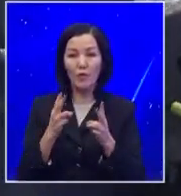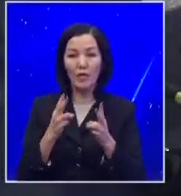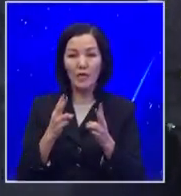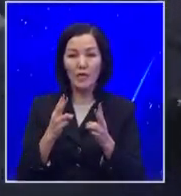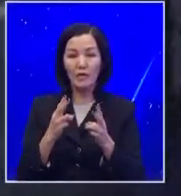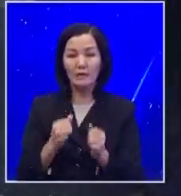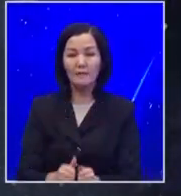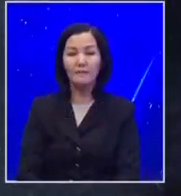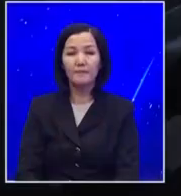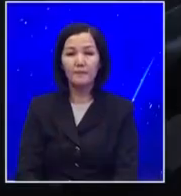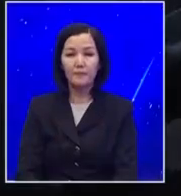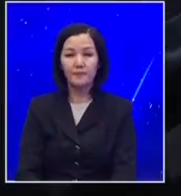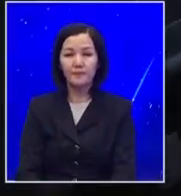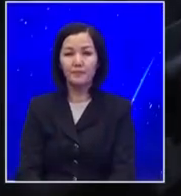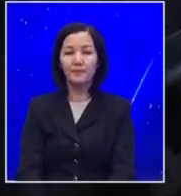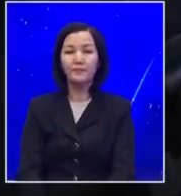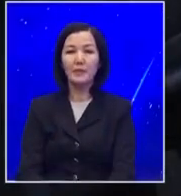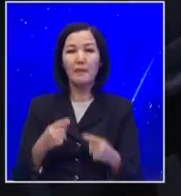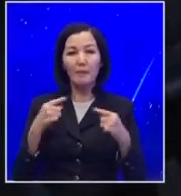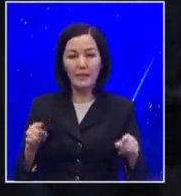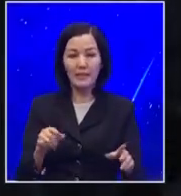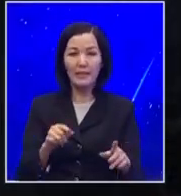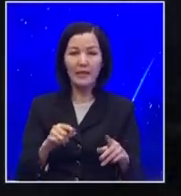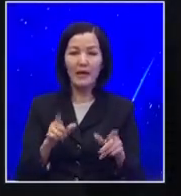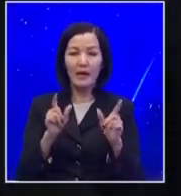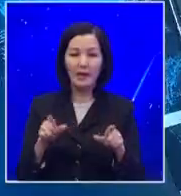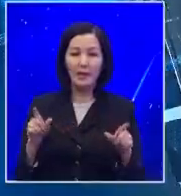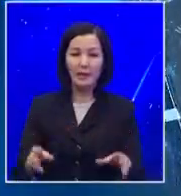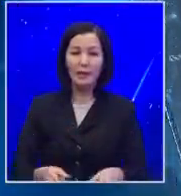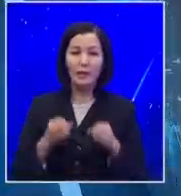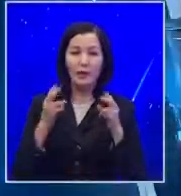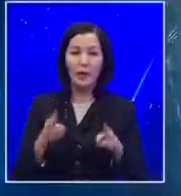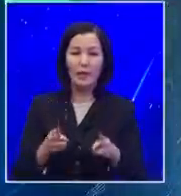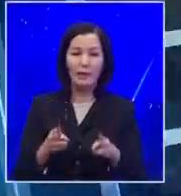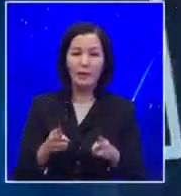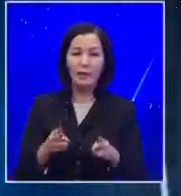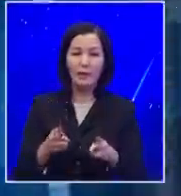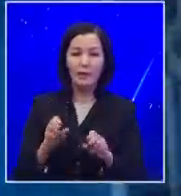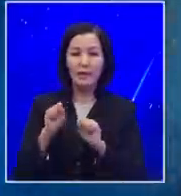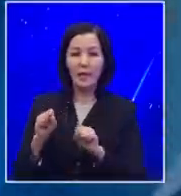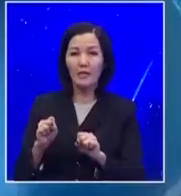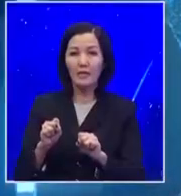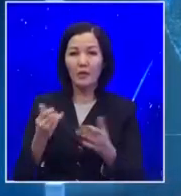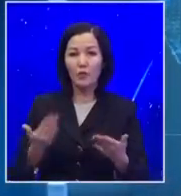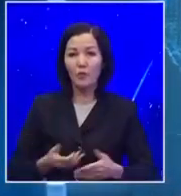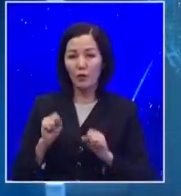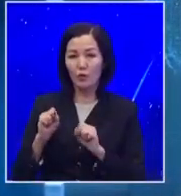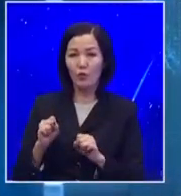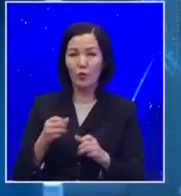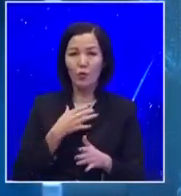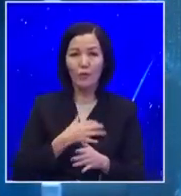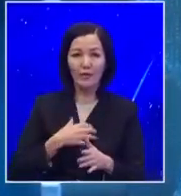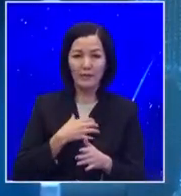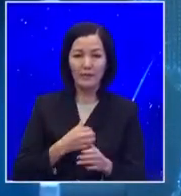ескертпелерді елеусіз қалдырмай, өзі мен өзгелердің өміріне қауіп төндірмеуі керек. Меруерт Қыдырбайқызы, Дамир Анетов, Айдос Қалиев, Жетісу телеарнасы.